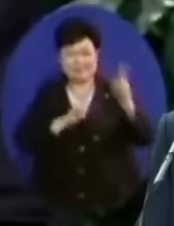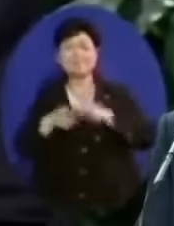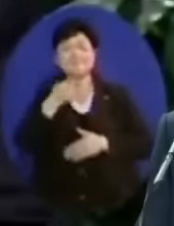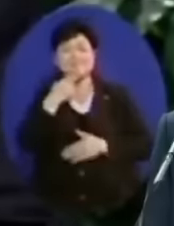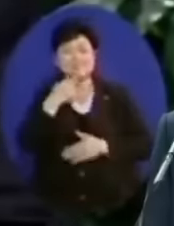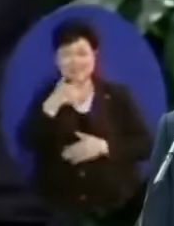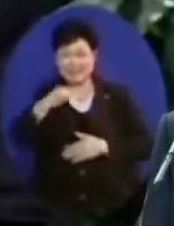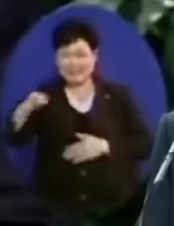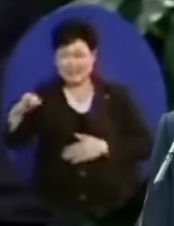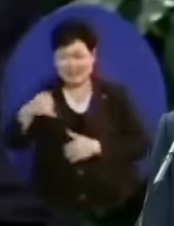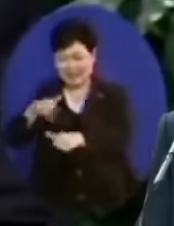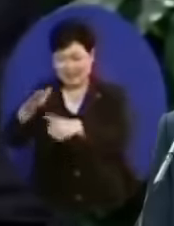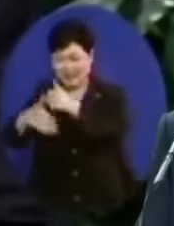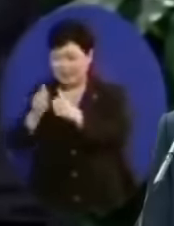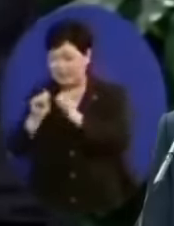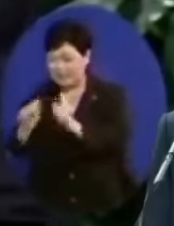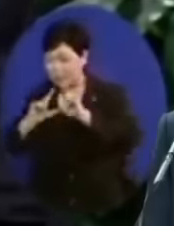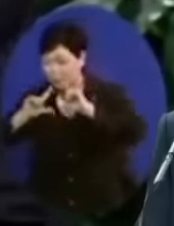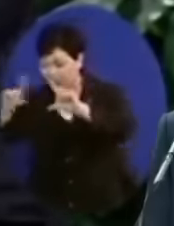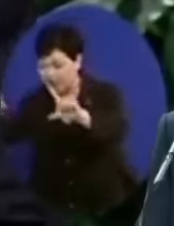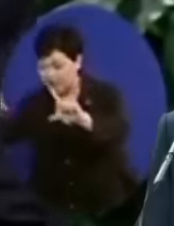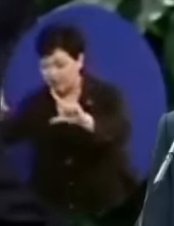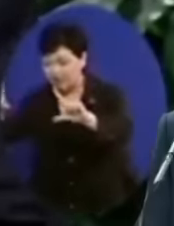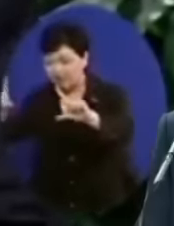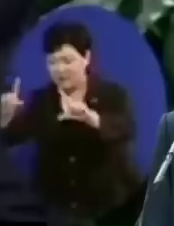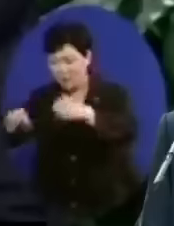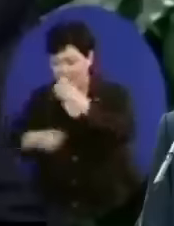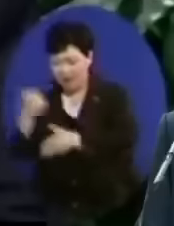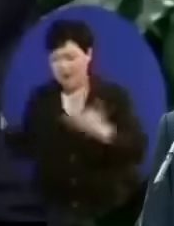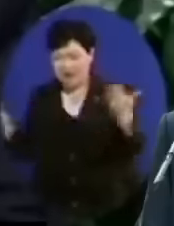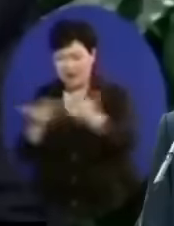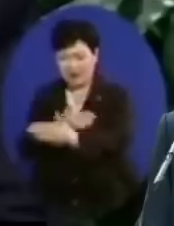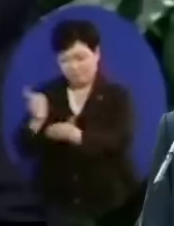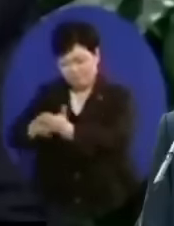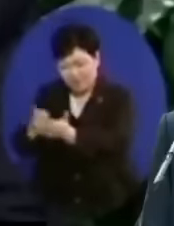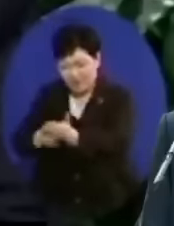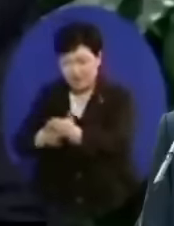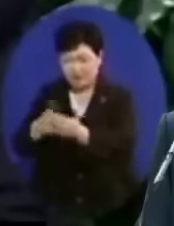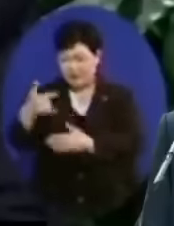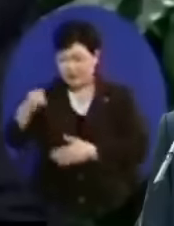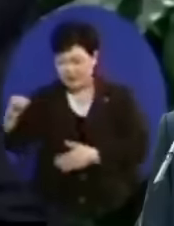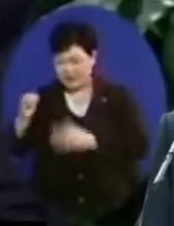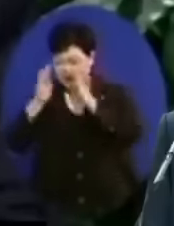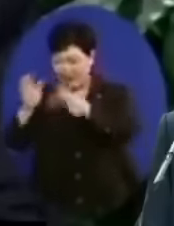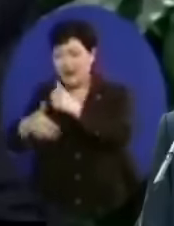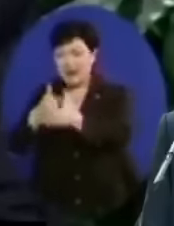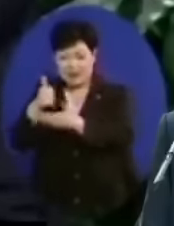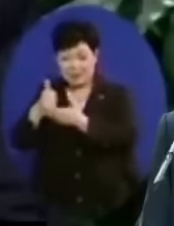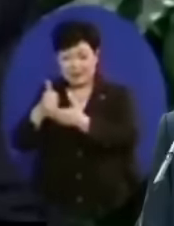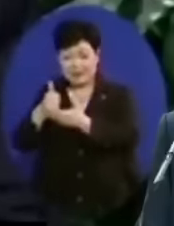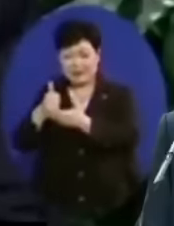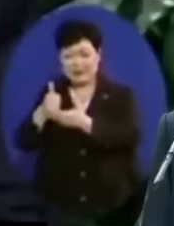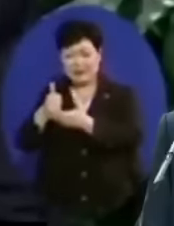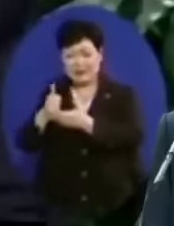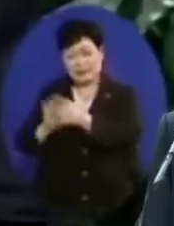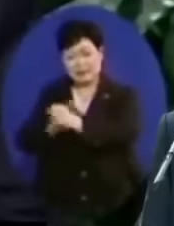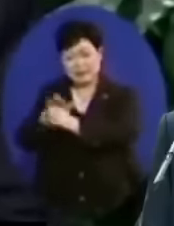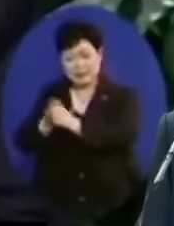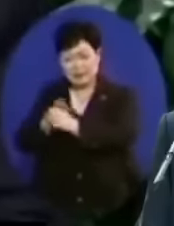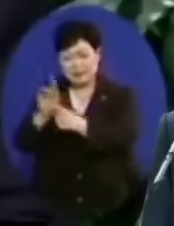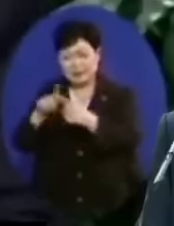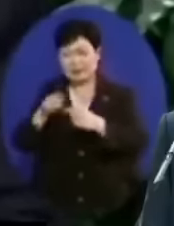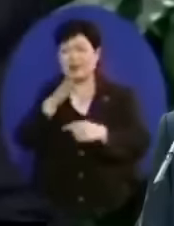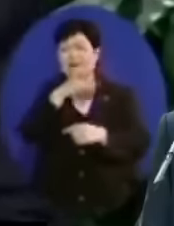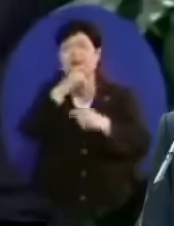니느웨로 가서 하나님의 심판을 외치게 회개할 것을 촉구했고 니느웨를 향한 하나님의 사랑을 깨달아